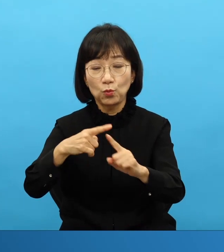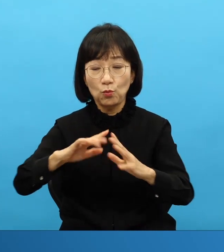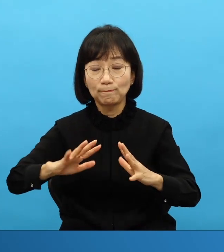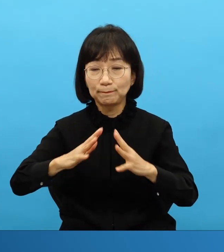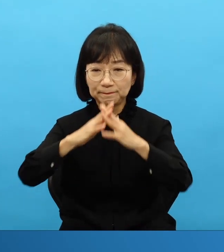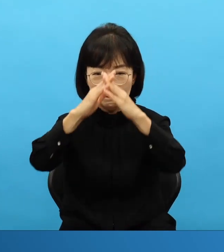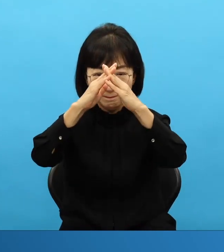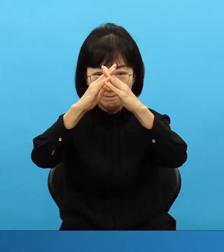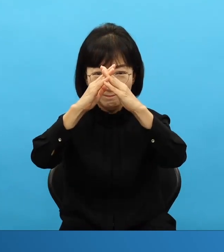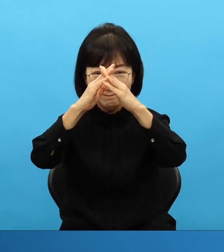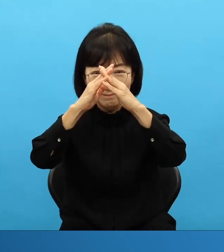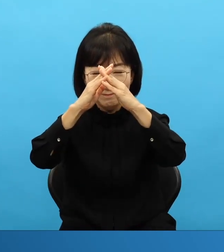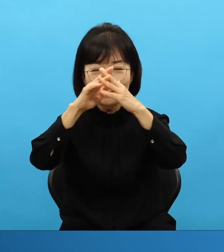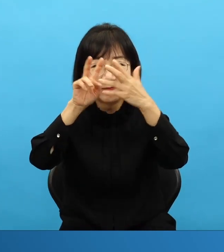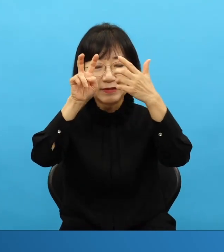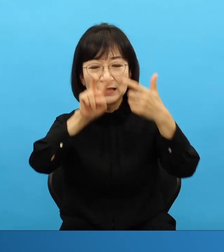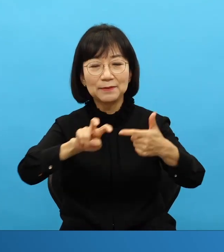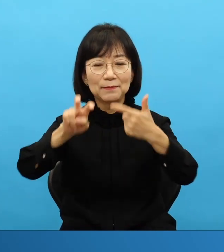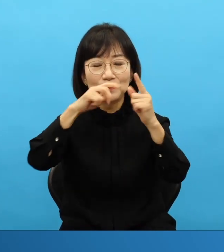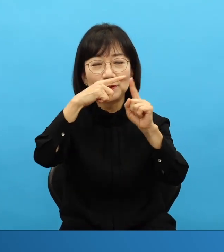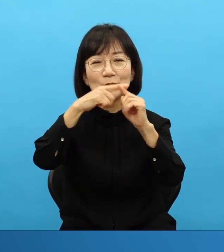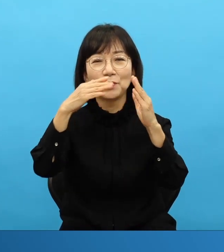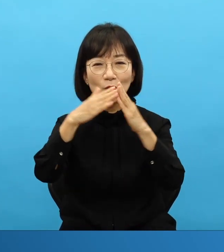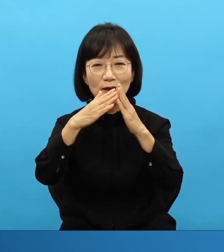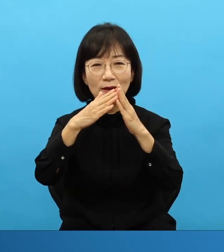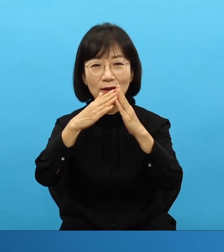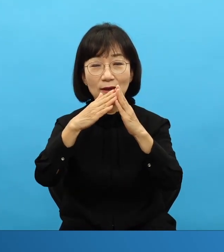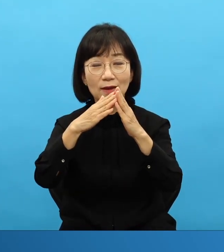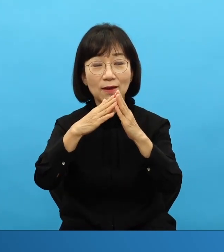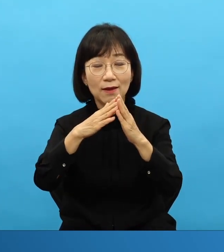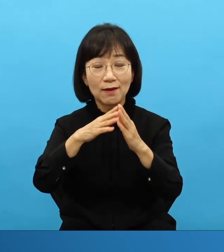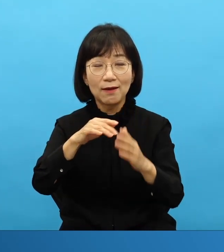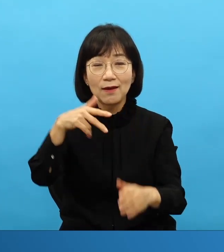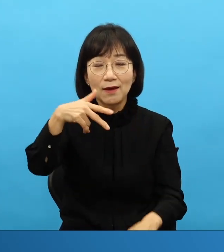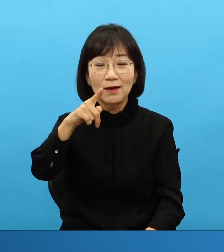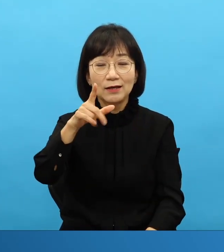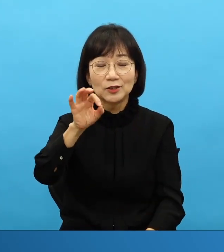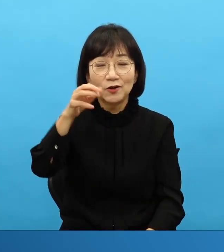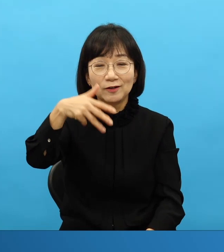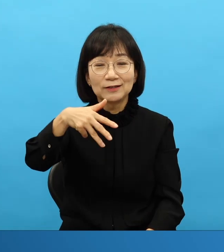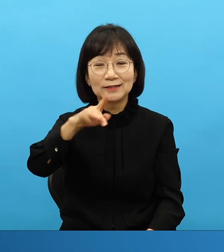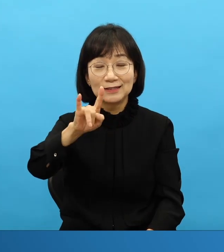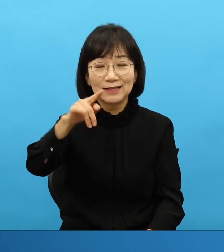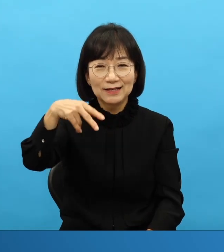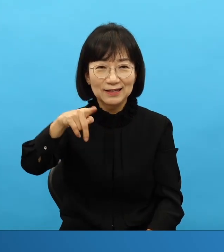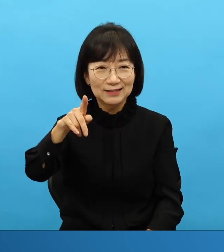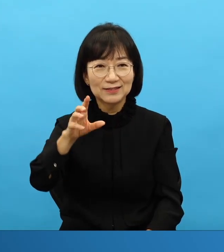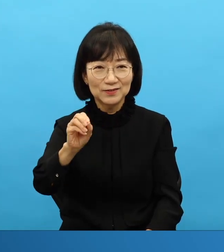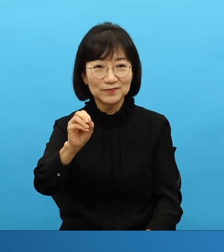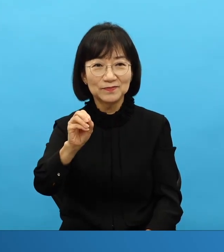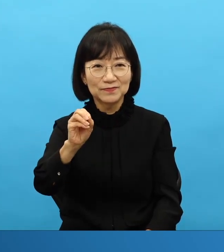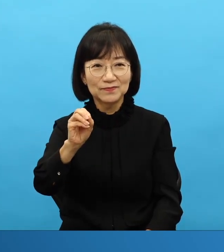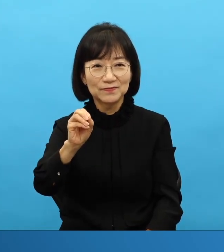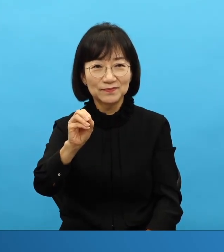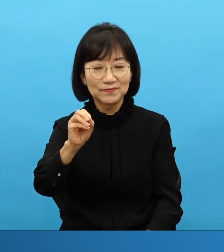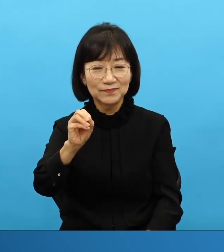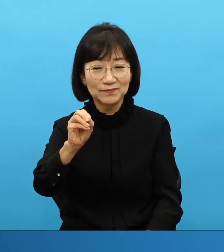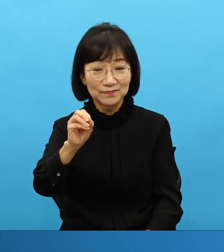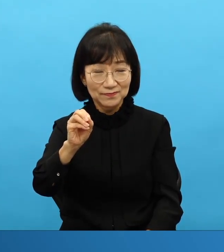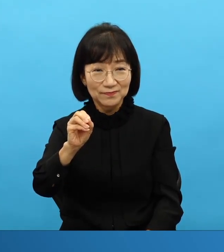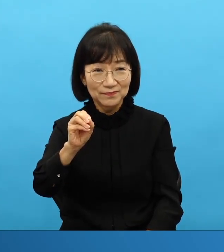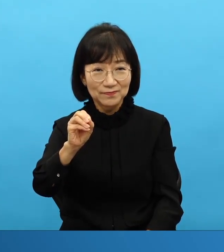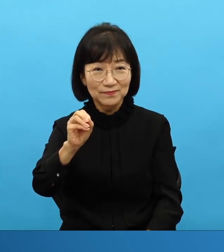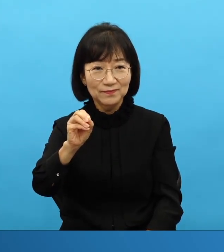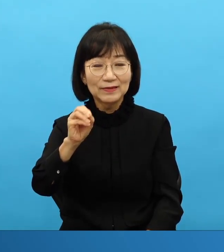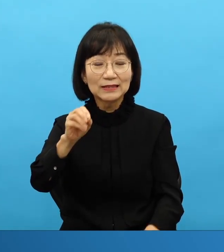임마누엘 교회 정체성입니다. 这个就是以马内利教会的本 그 身。 이런 정체성을 교회 속에 우리가 이런 축복을